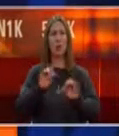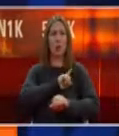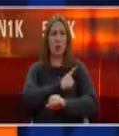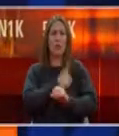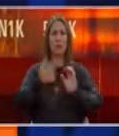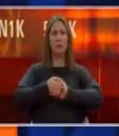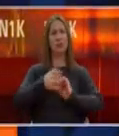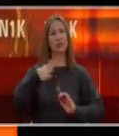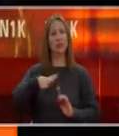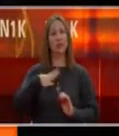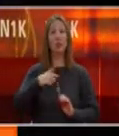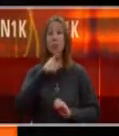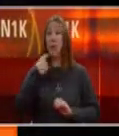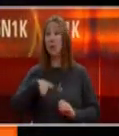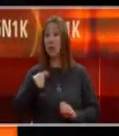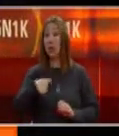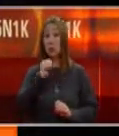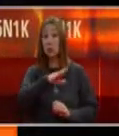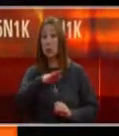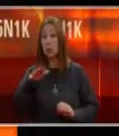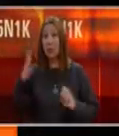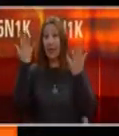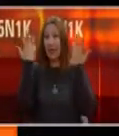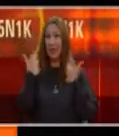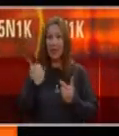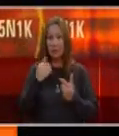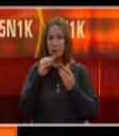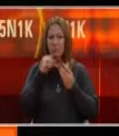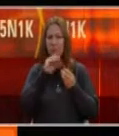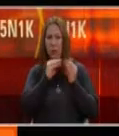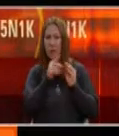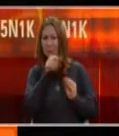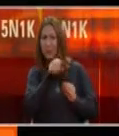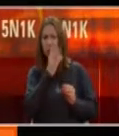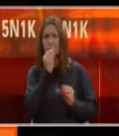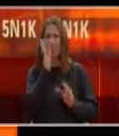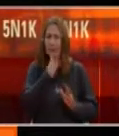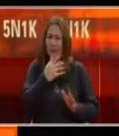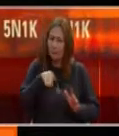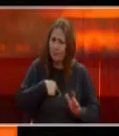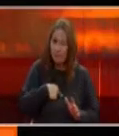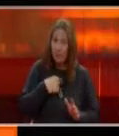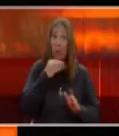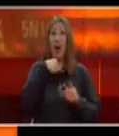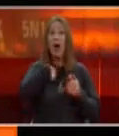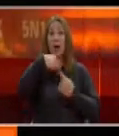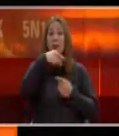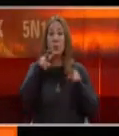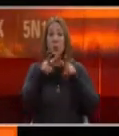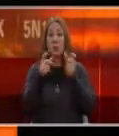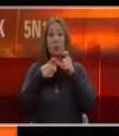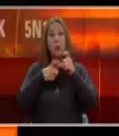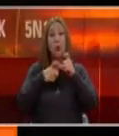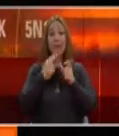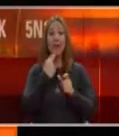istiyor. Şimdi sizin özellikle çocuk gelinler meselesine çok fazla eğildiğinizi biliyorum. Aramızda da birazdan konuşacağız. Muş Kadın Derneği